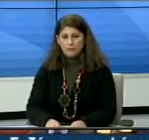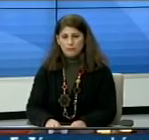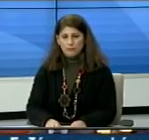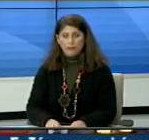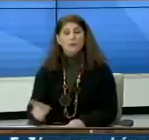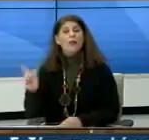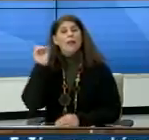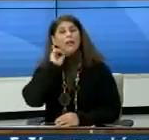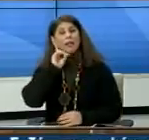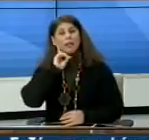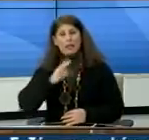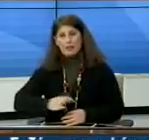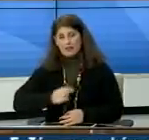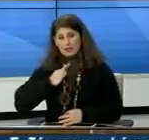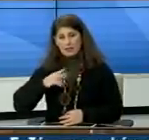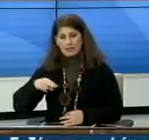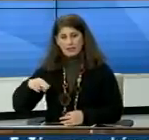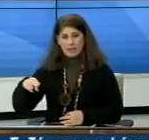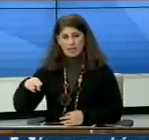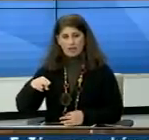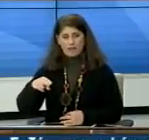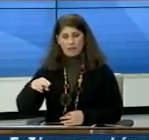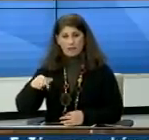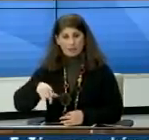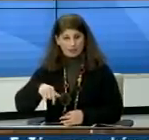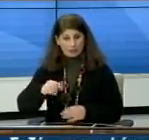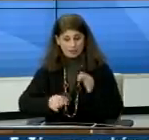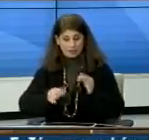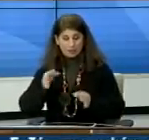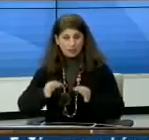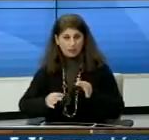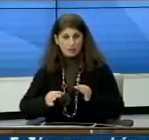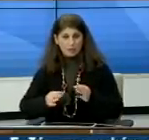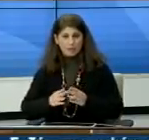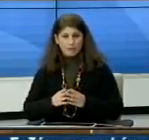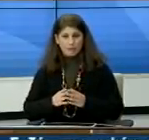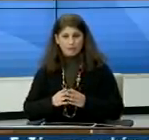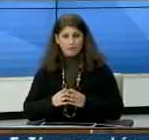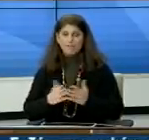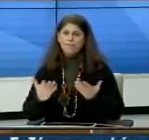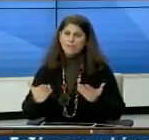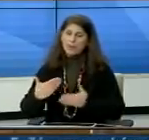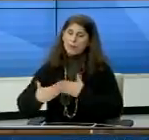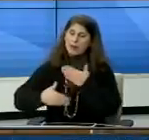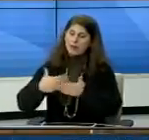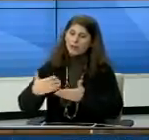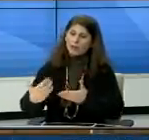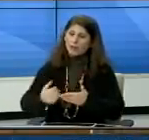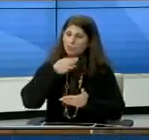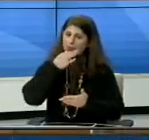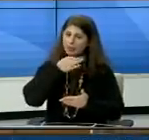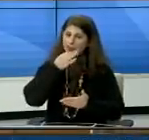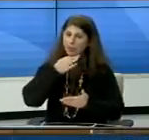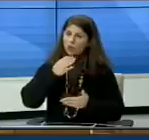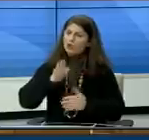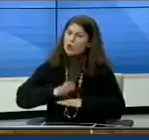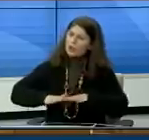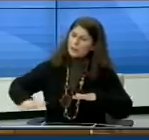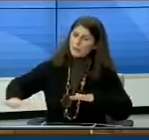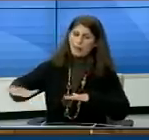Και κύριοι συνάδελφοι, μια συζήτηση όπως η σημερινή παραδοσιακά προδιαθέτει για αναφορές σε όλα τα πεδία